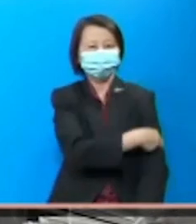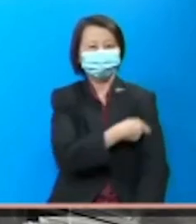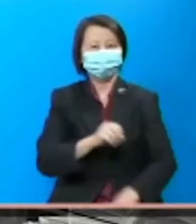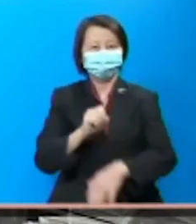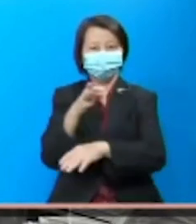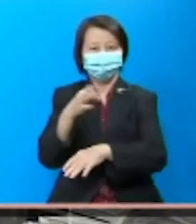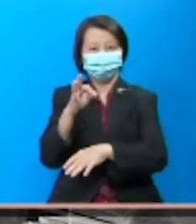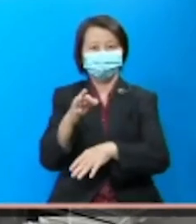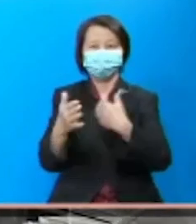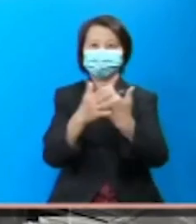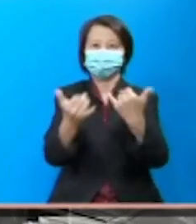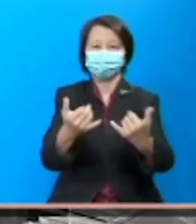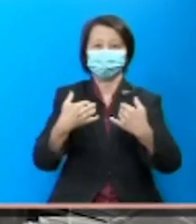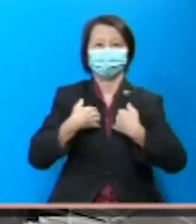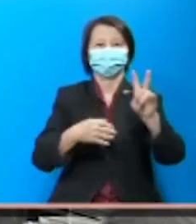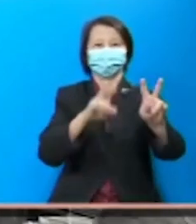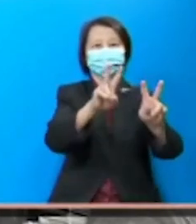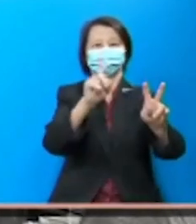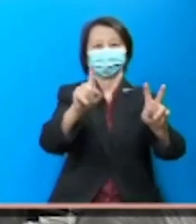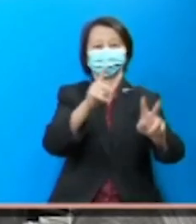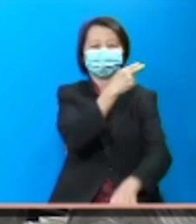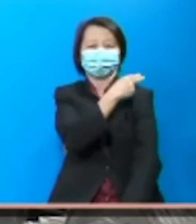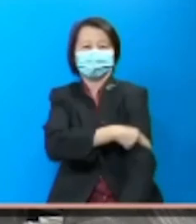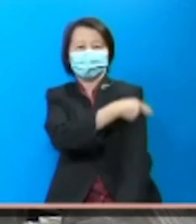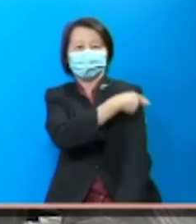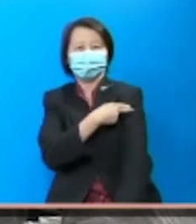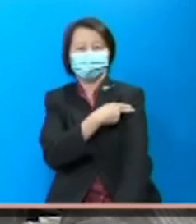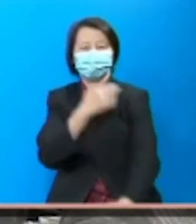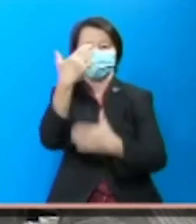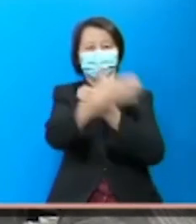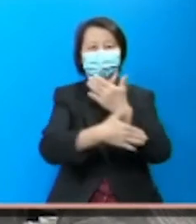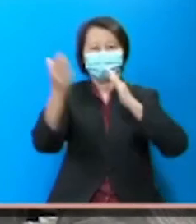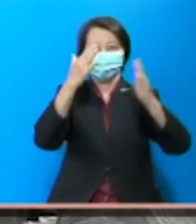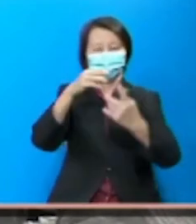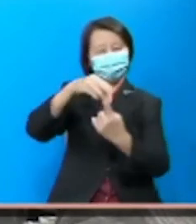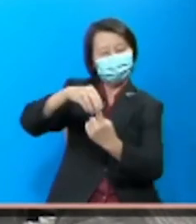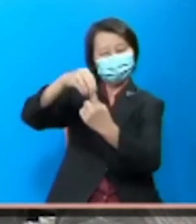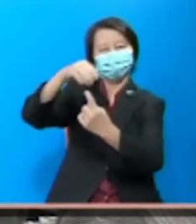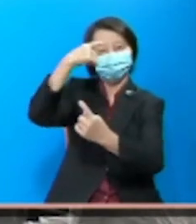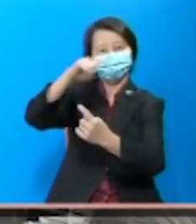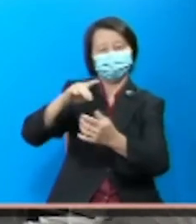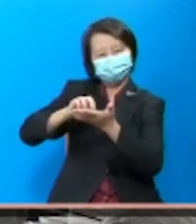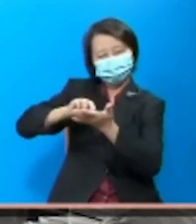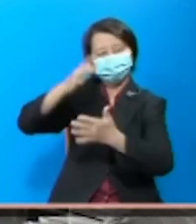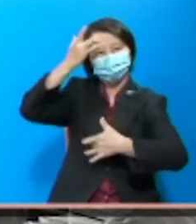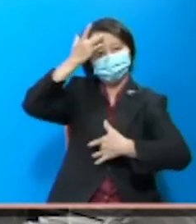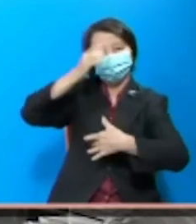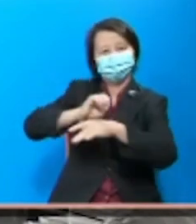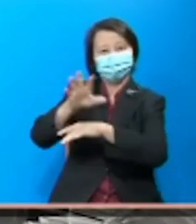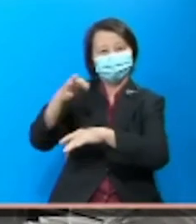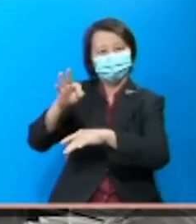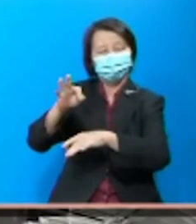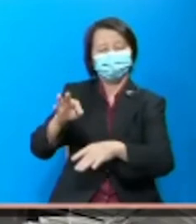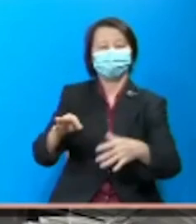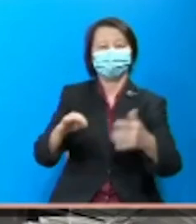hingga kini terdapat 221 buah Hospital justru negara yang diusulkan bagi rawatan sakit kali 11